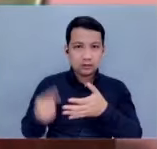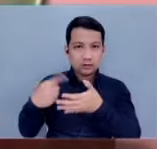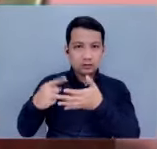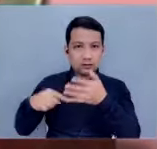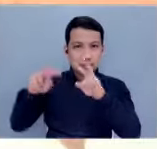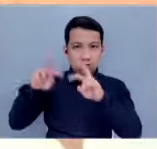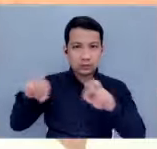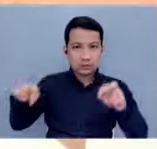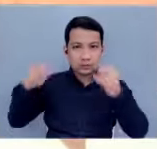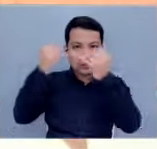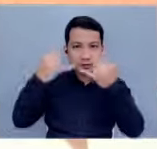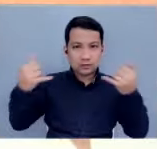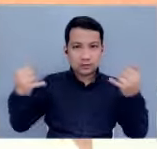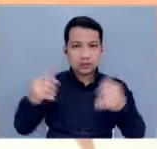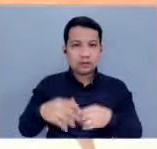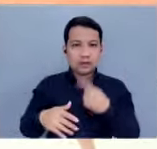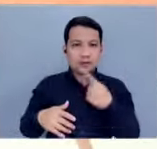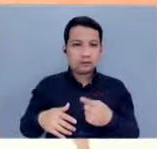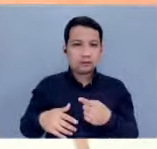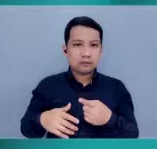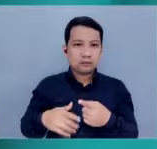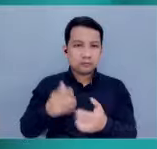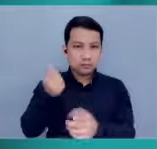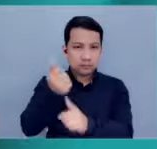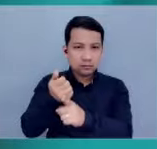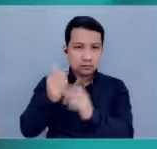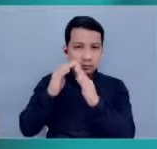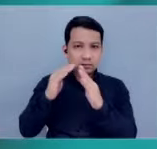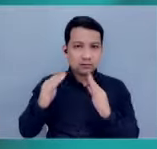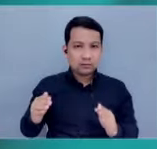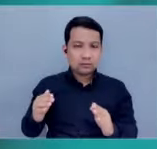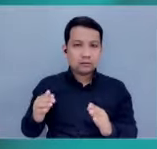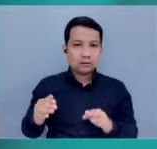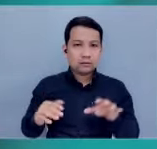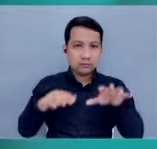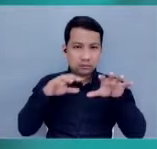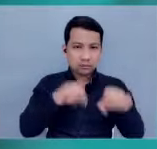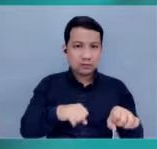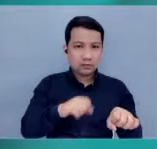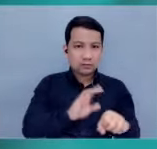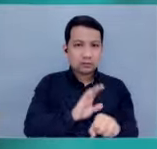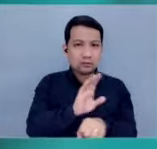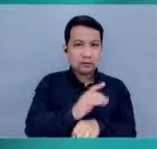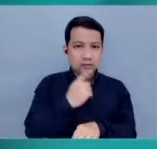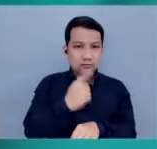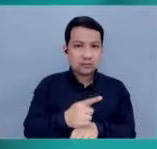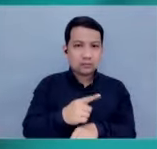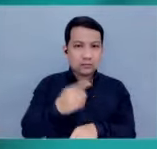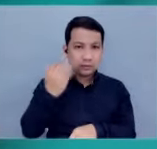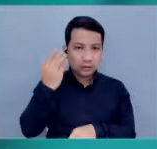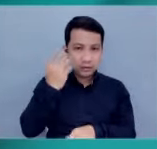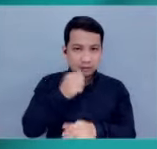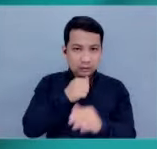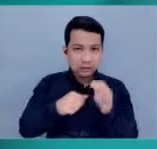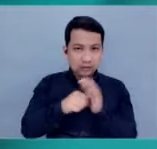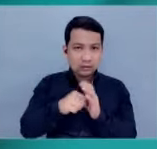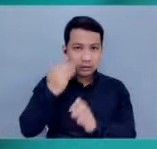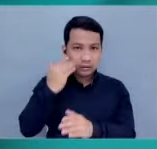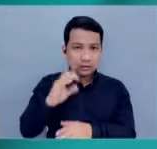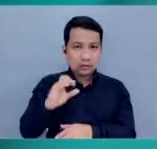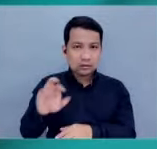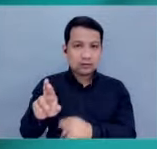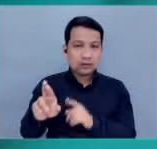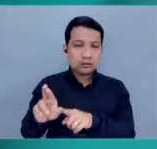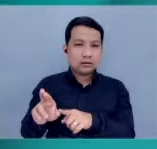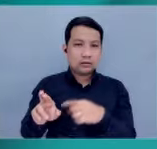kawad ng kuryente. Kaya napasok nila ang bahay at nahuli ang suspect na nagtatago sa loob ng banyo. Nakakulong